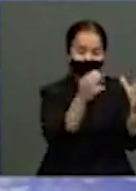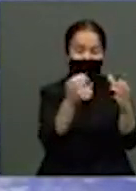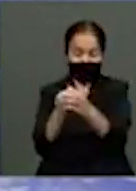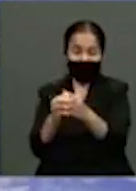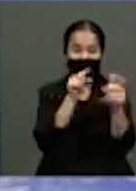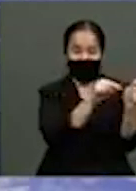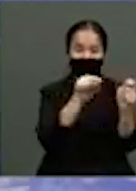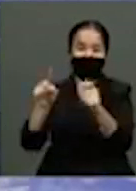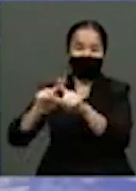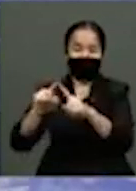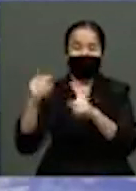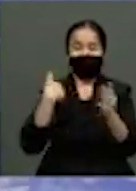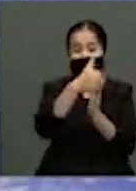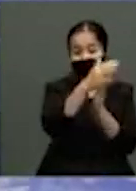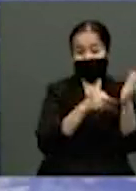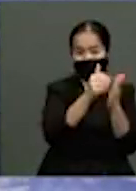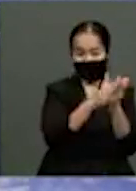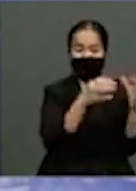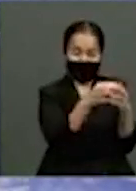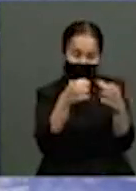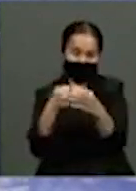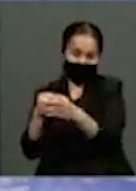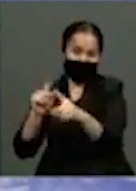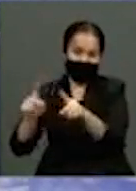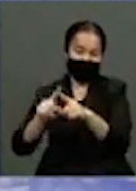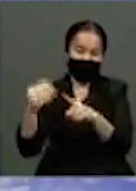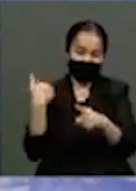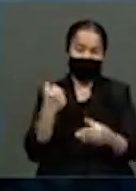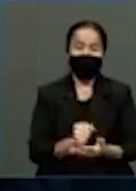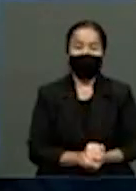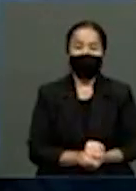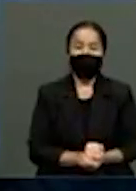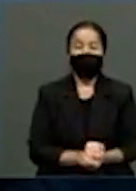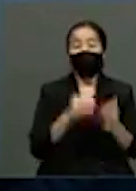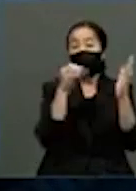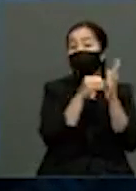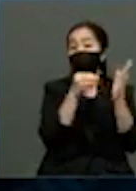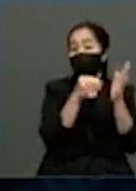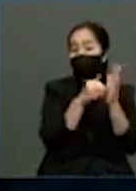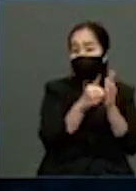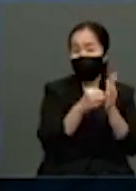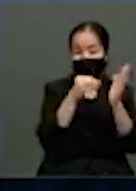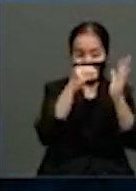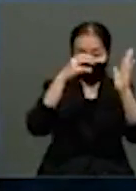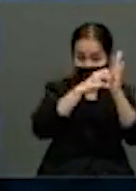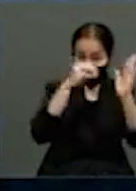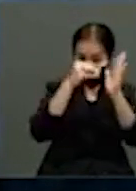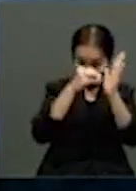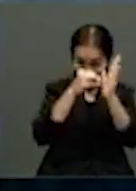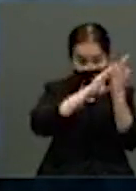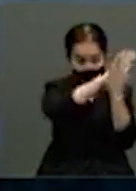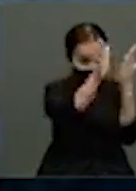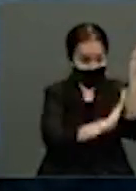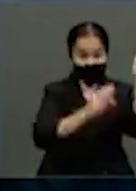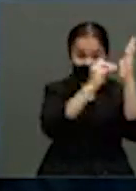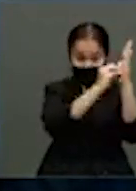าพสีต่างๆเนี่ยนะครับมีกรุงเทพกลางกรุงเทพตะวันออกกรุงเทพใต้กรุงเ